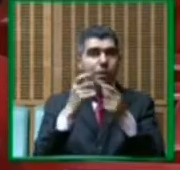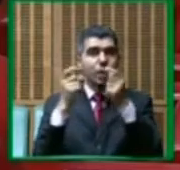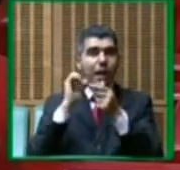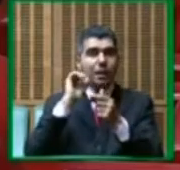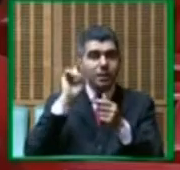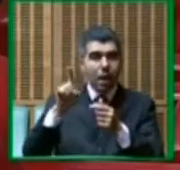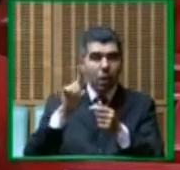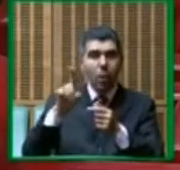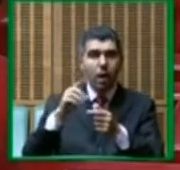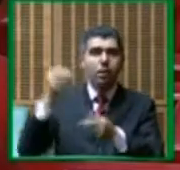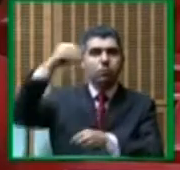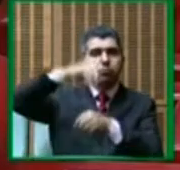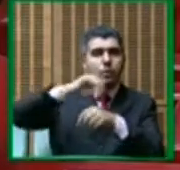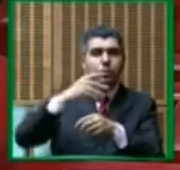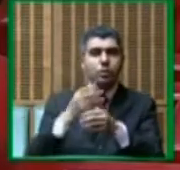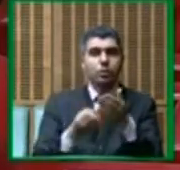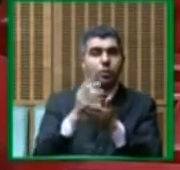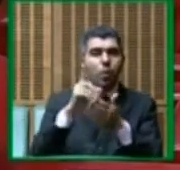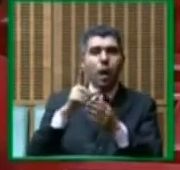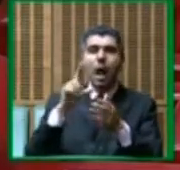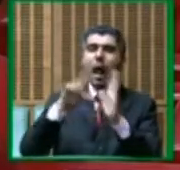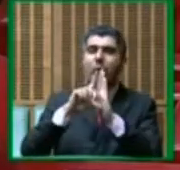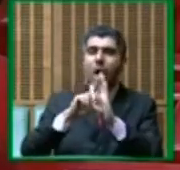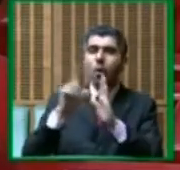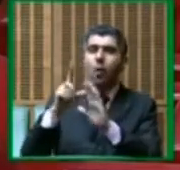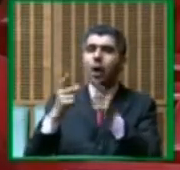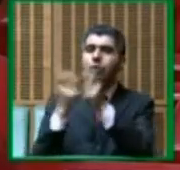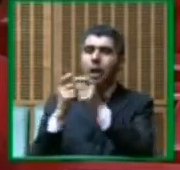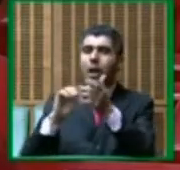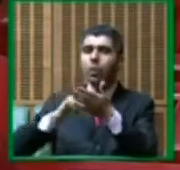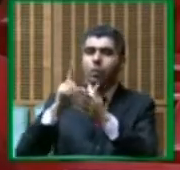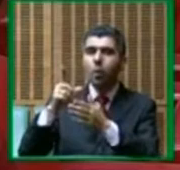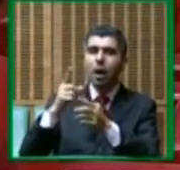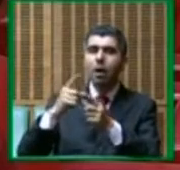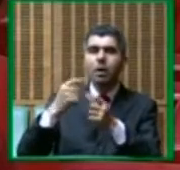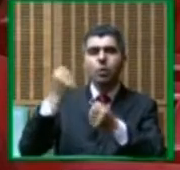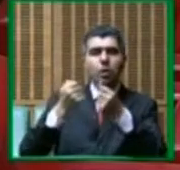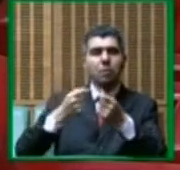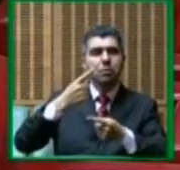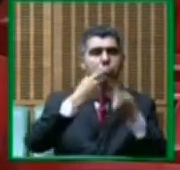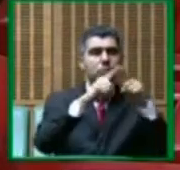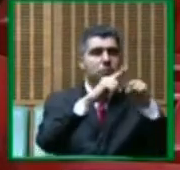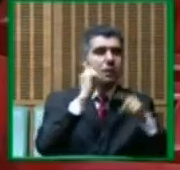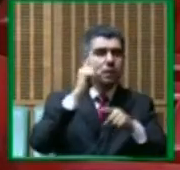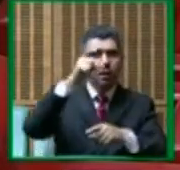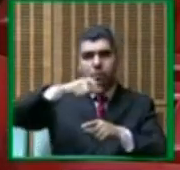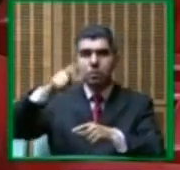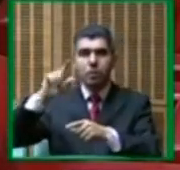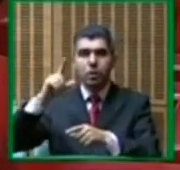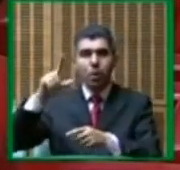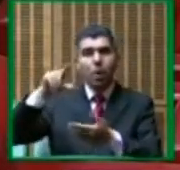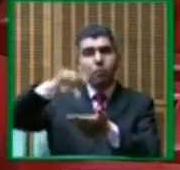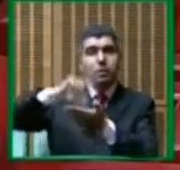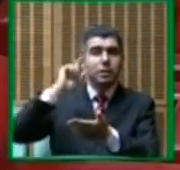الإسعاف الطبي، أصبحت هما اللي خدوها تخضع لأحكام المنافسة، مما يجعل المواطن الحلقة الأضعف